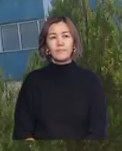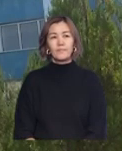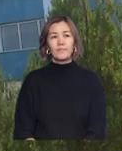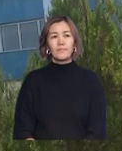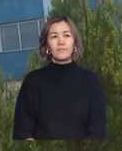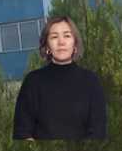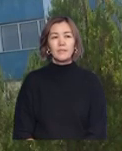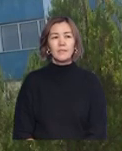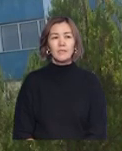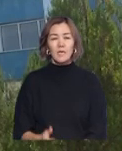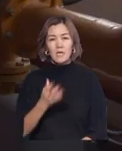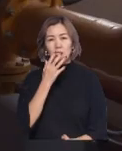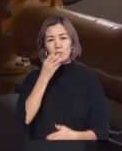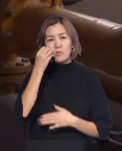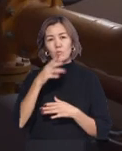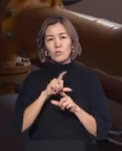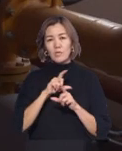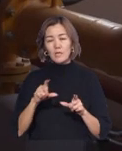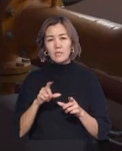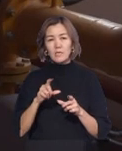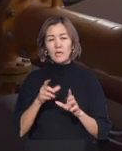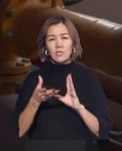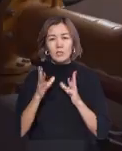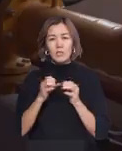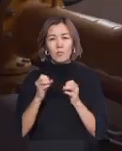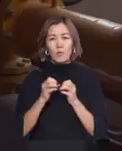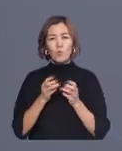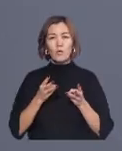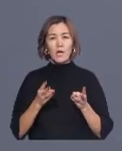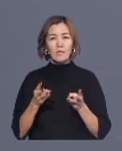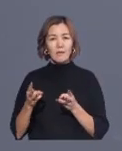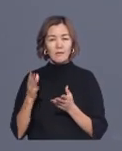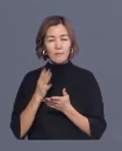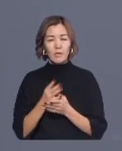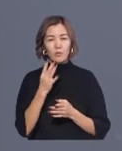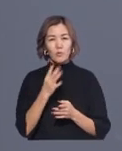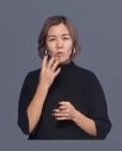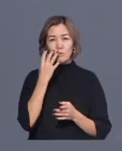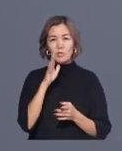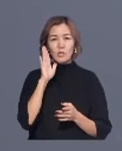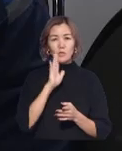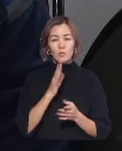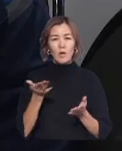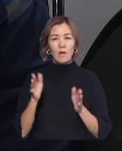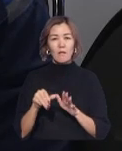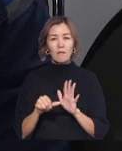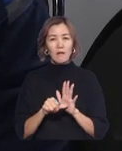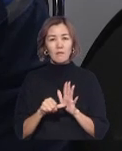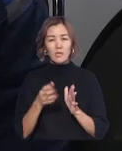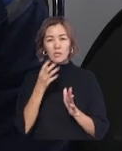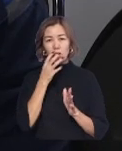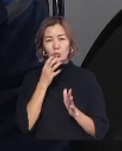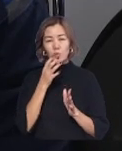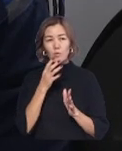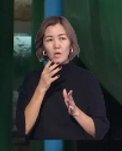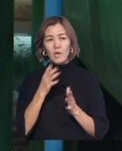Қонаевтағы жылыту орталығында жұмыс істеу мүмкіндігі бар жалпы 10 қазандық тұр. Оның 4-теуі ыстық суға арналса, қалған 6-тауы жылыту